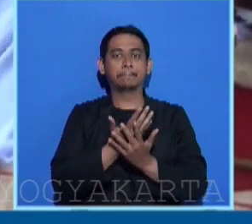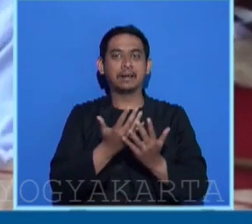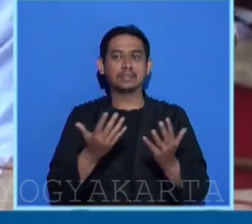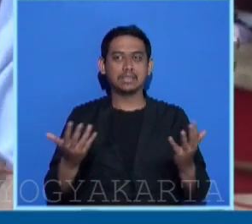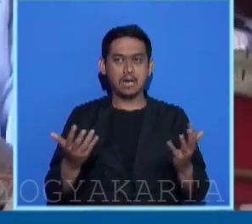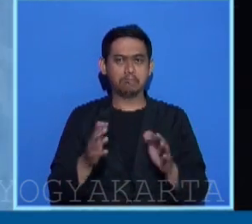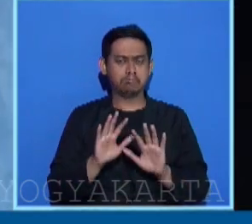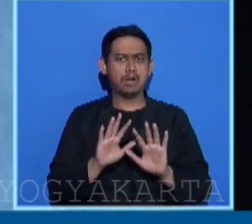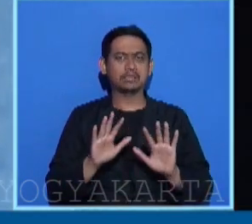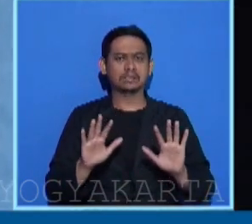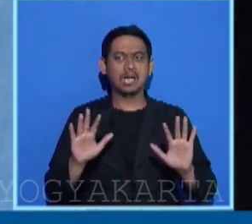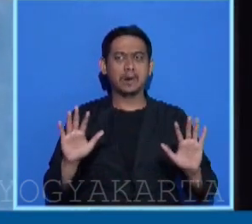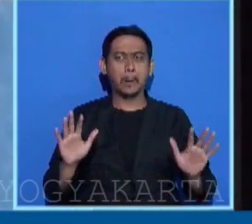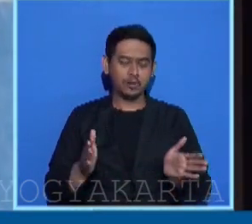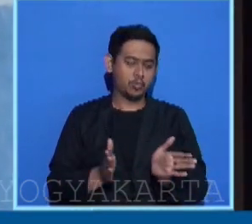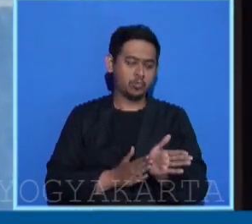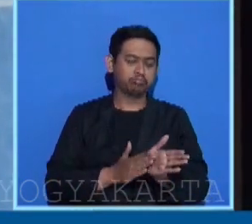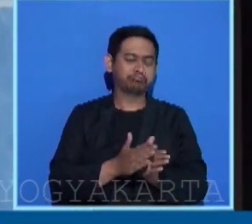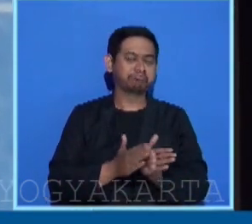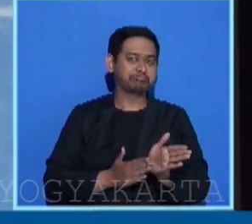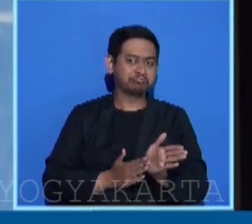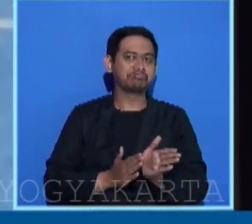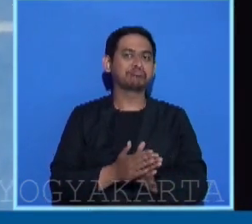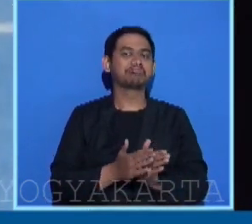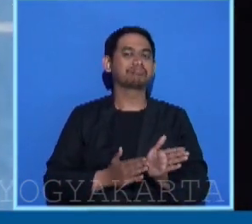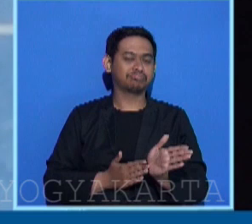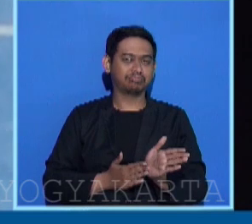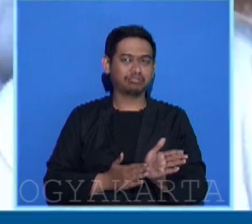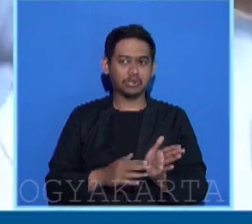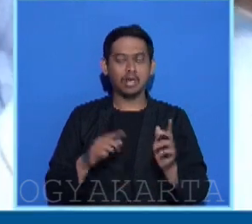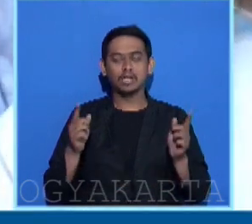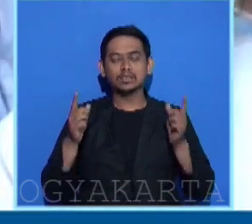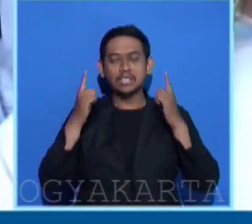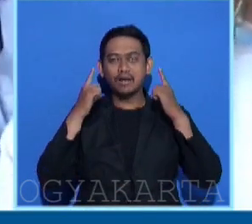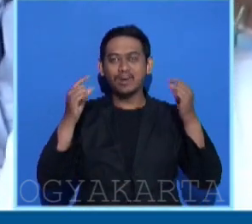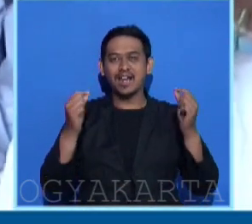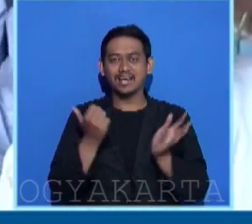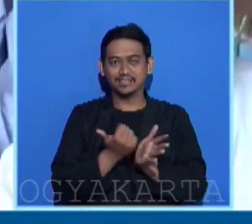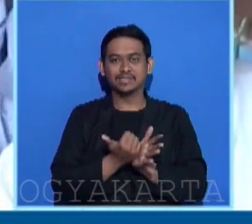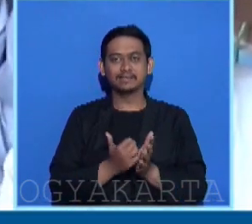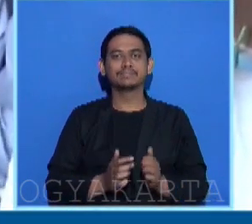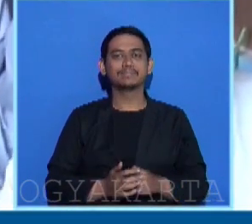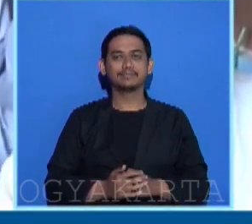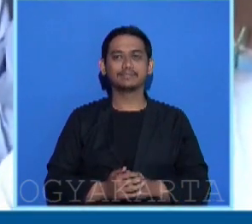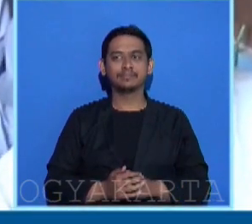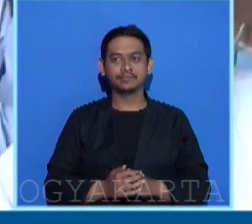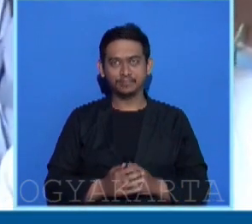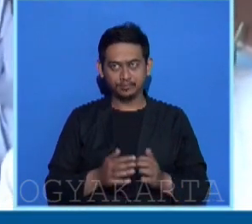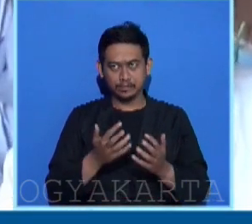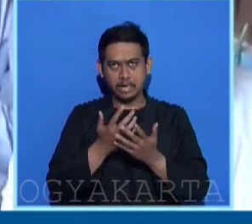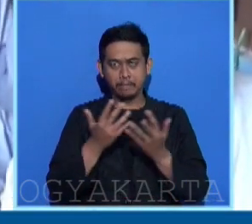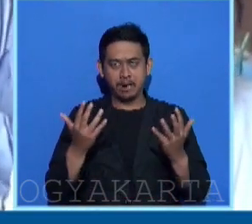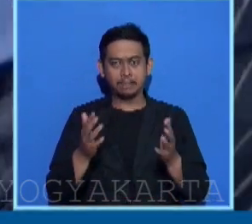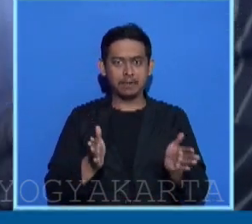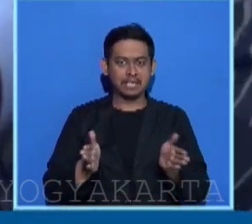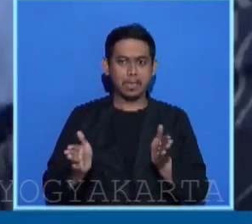ngleluri seni budaya terbangan utawi solawat basa Jawa. Dening warga terbangan dipun kemunahkan dimanunggalaken etnik